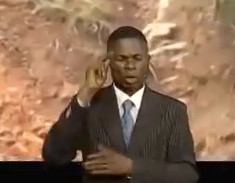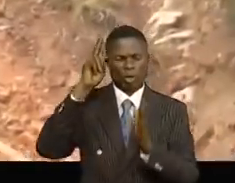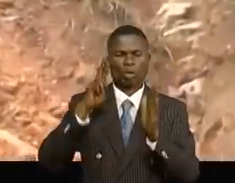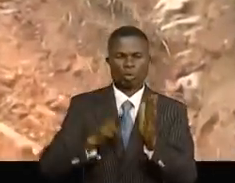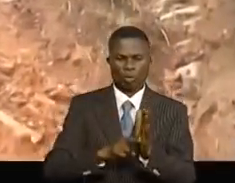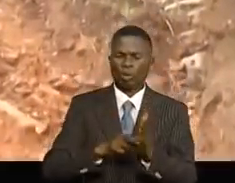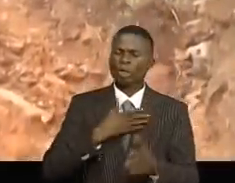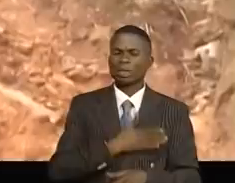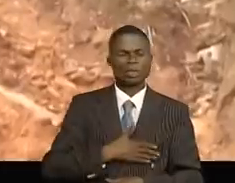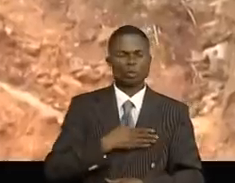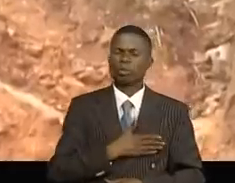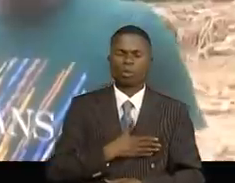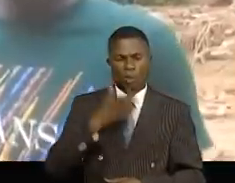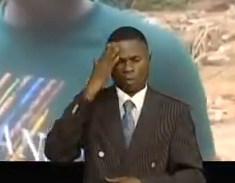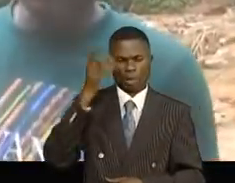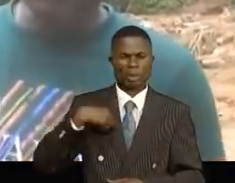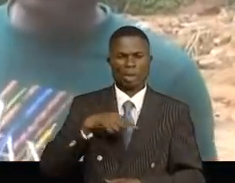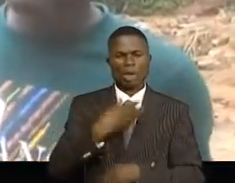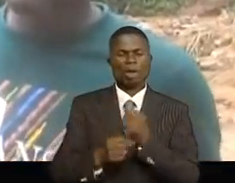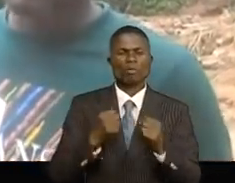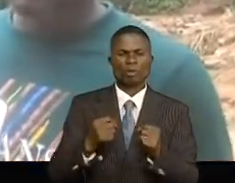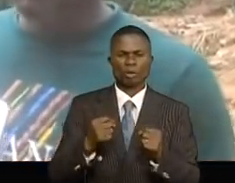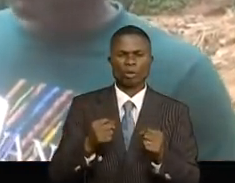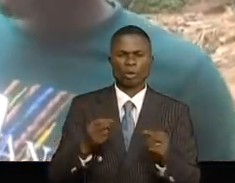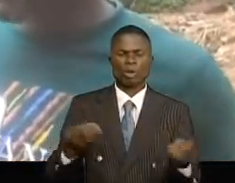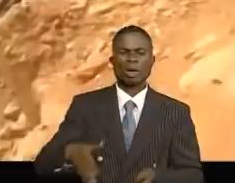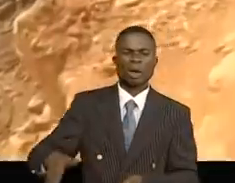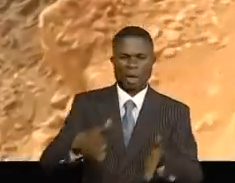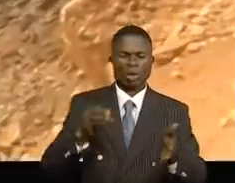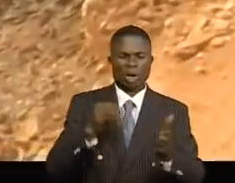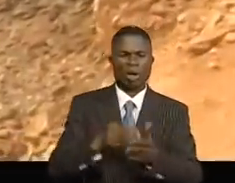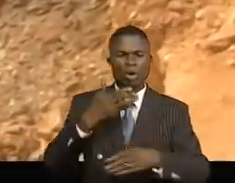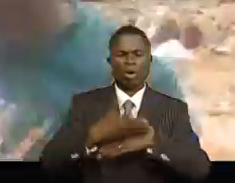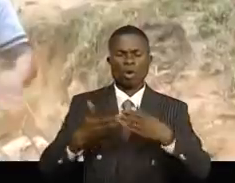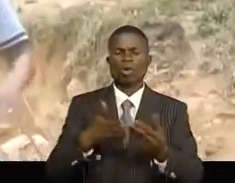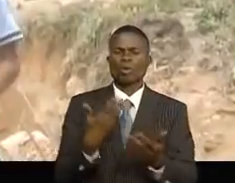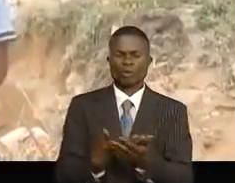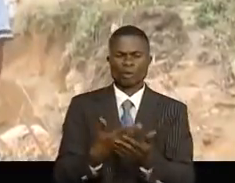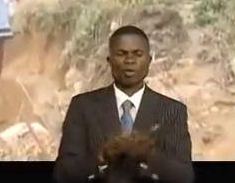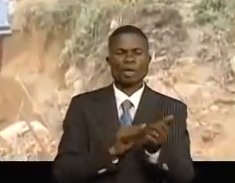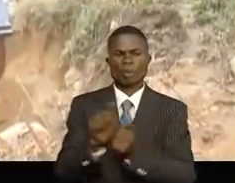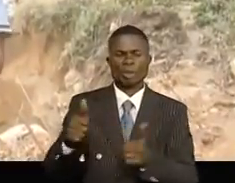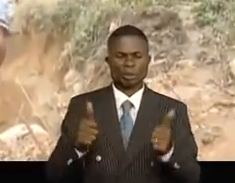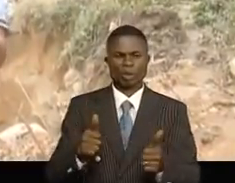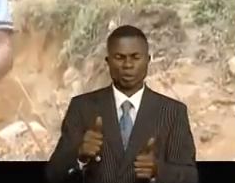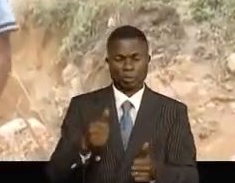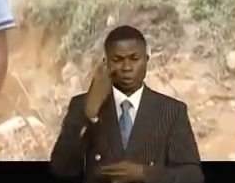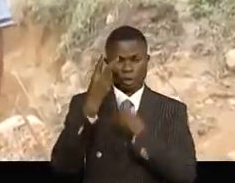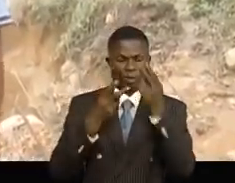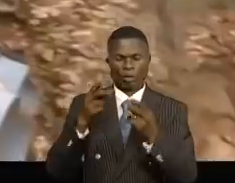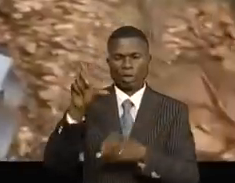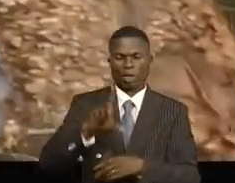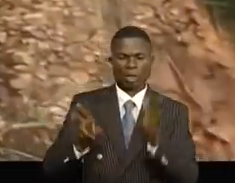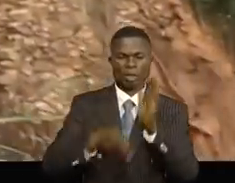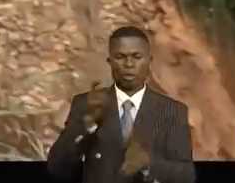qu'on puisse faire l'effort pour que la route soit passable. Lors d'une descente effectuée le